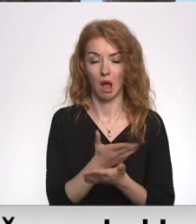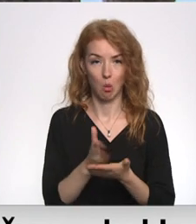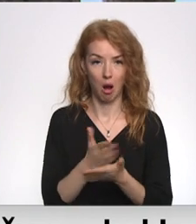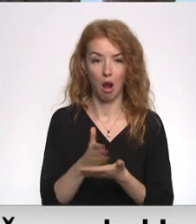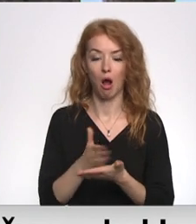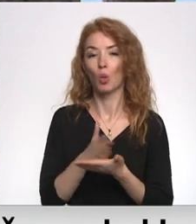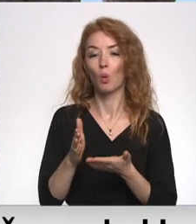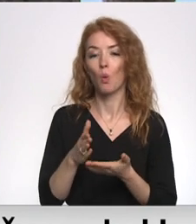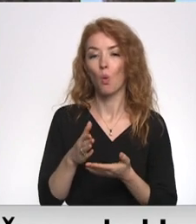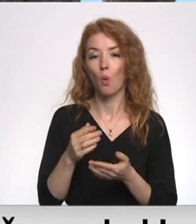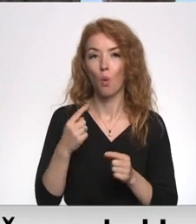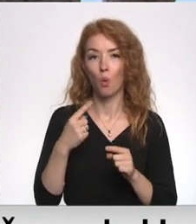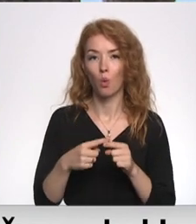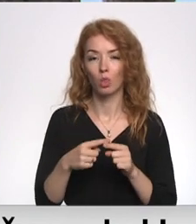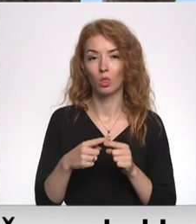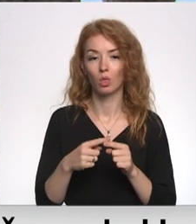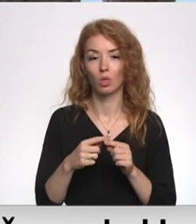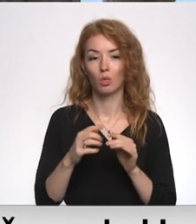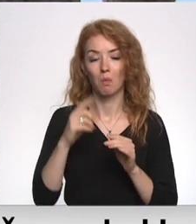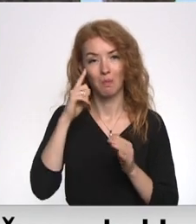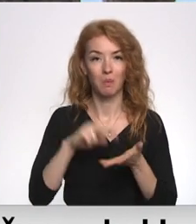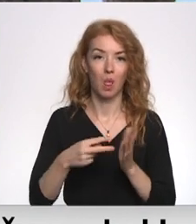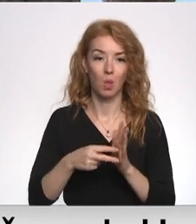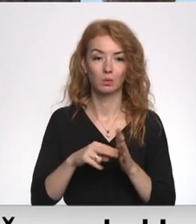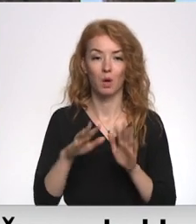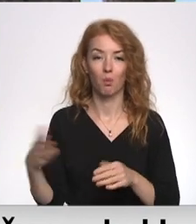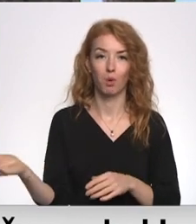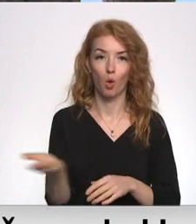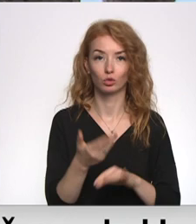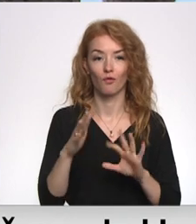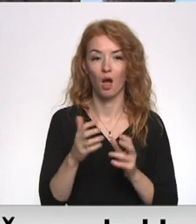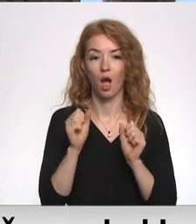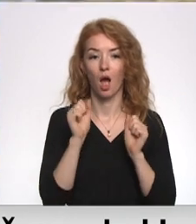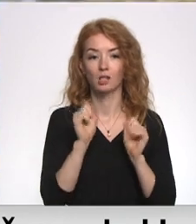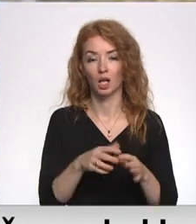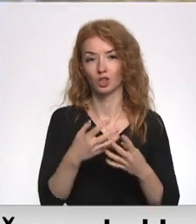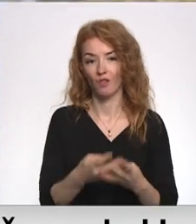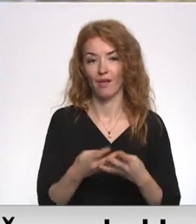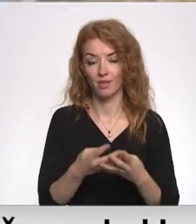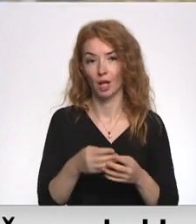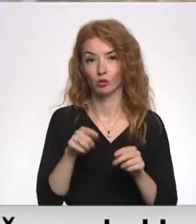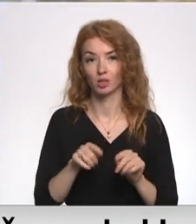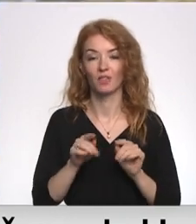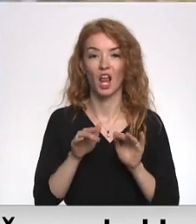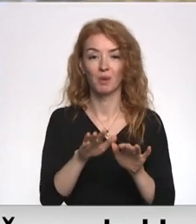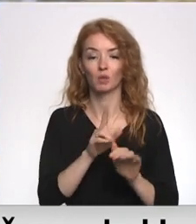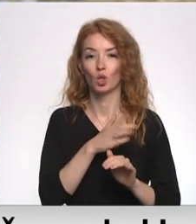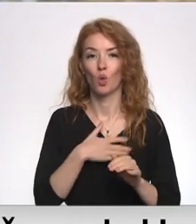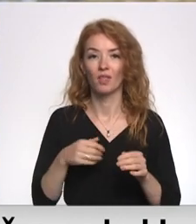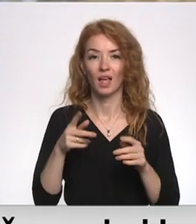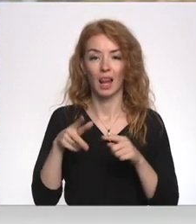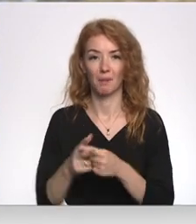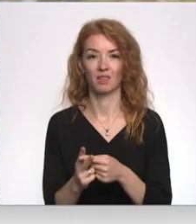un tiks domāts par pļaušanu vai atstāšanu uz vējniekiem. Šīs darbības ir ļoti limitētas